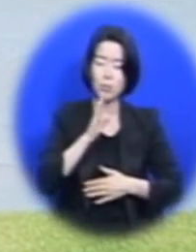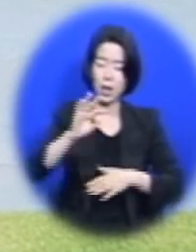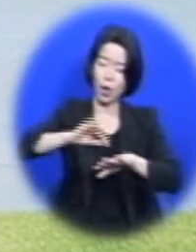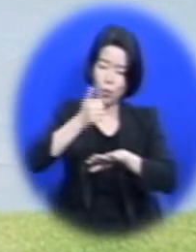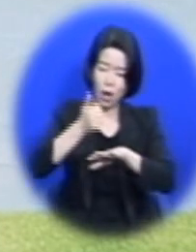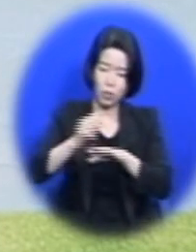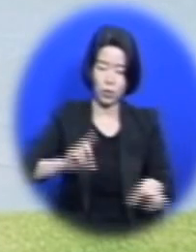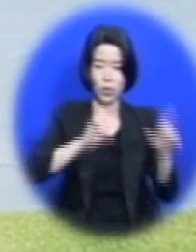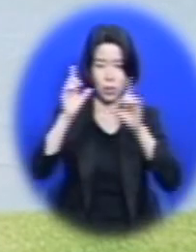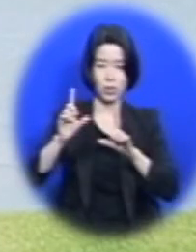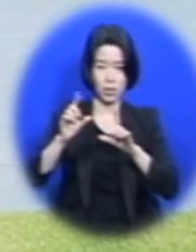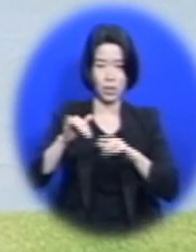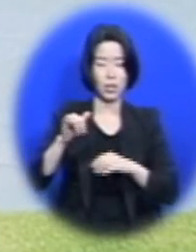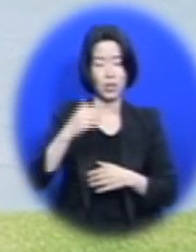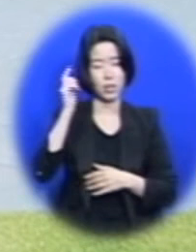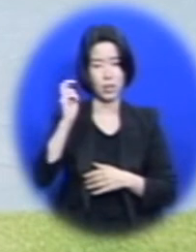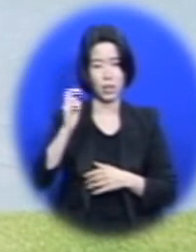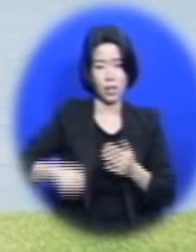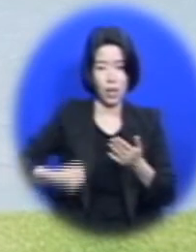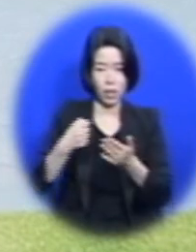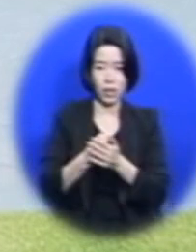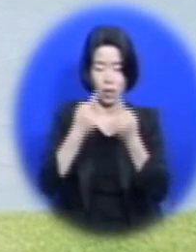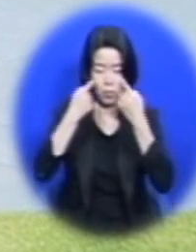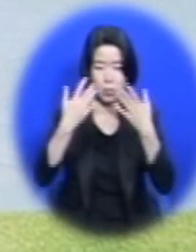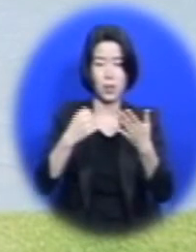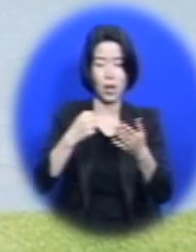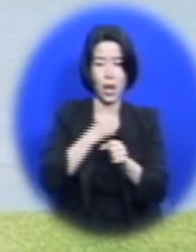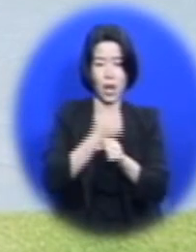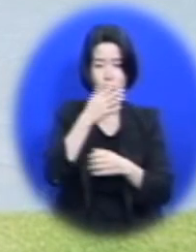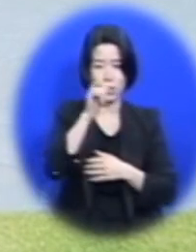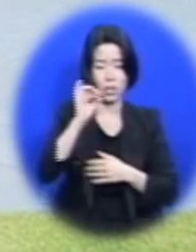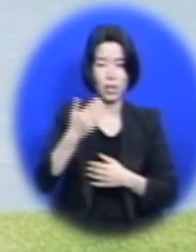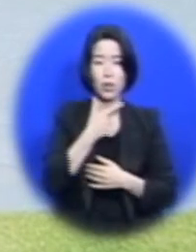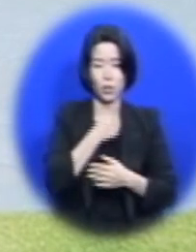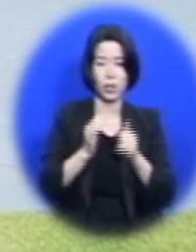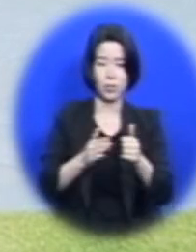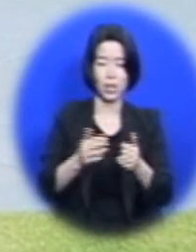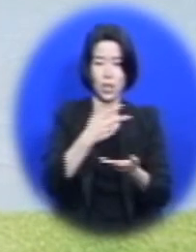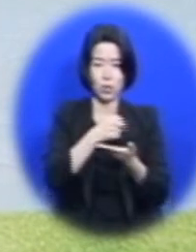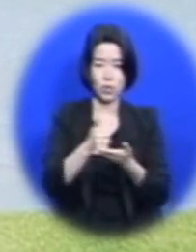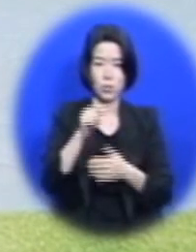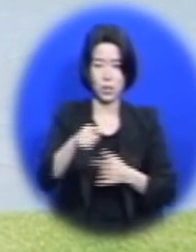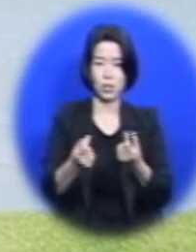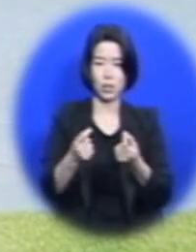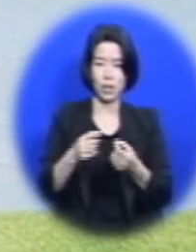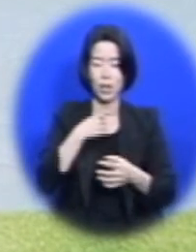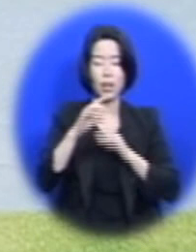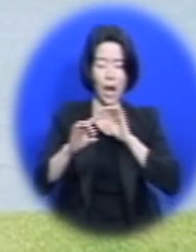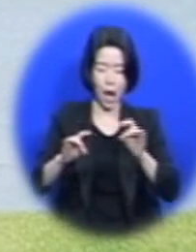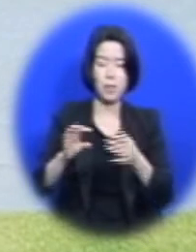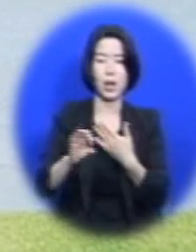모시고 살아보겠다 그런 결단을 분명하게 하실 수 있게 되기를 바랍니다. 주님을 그토록